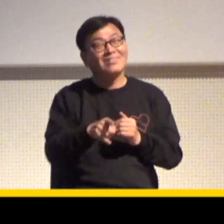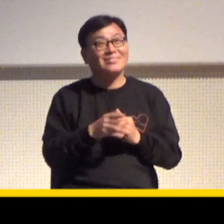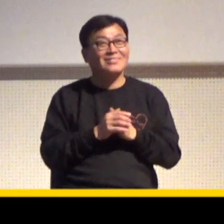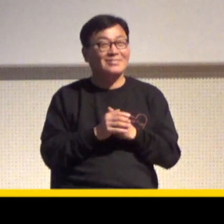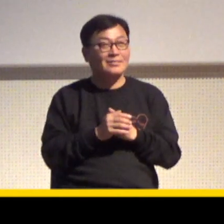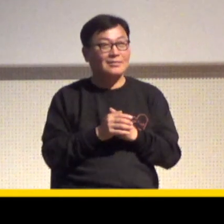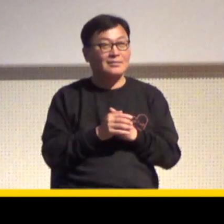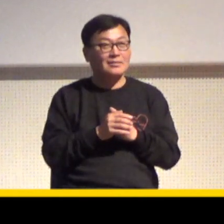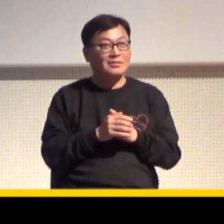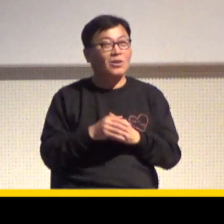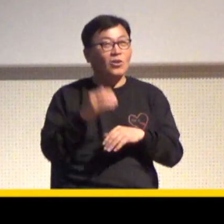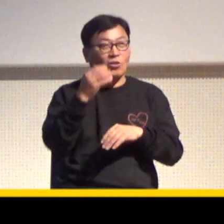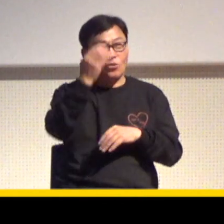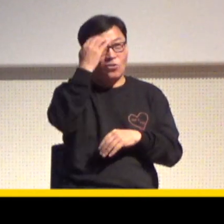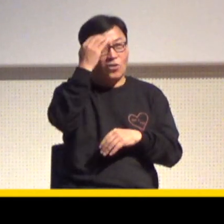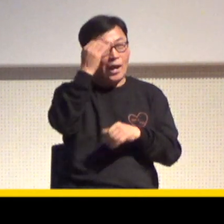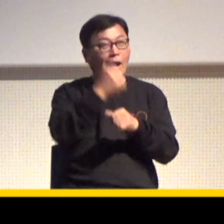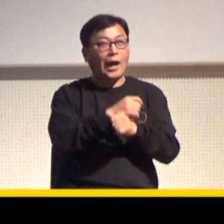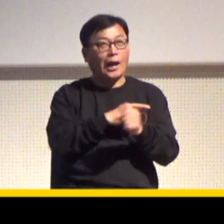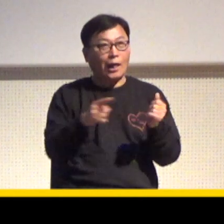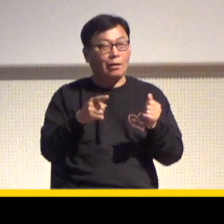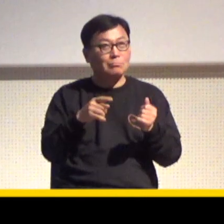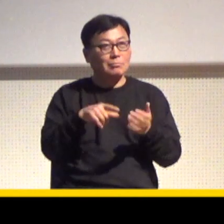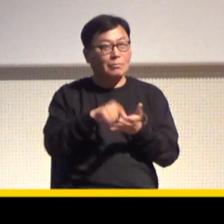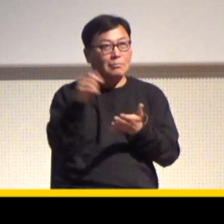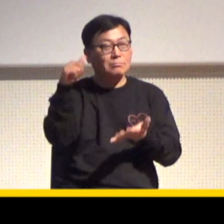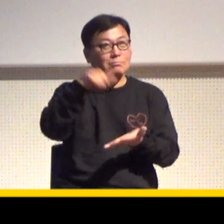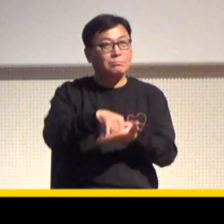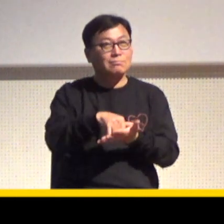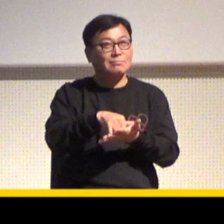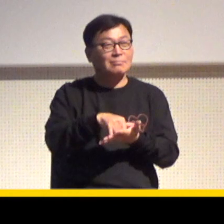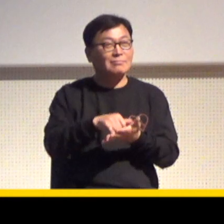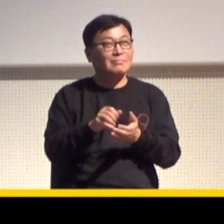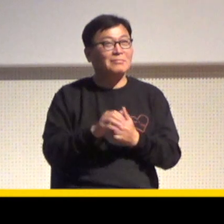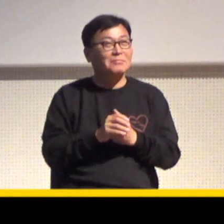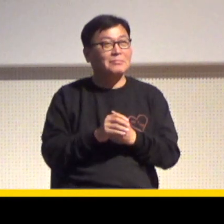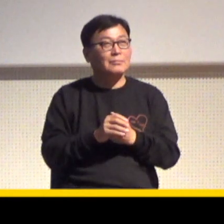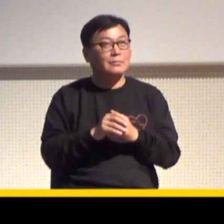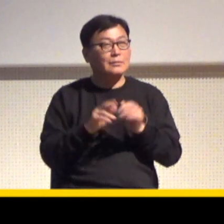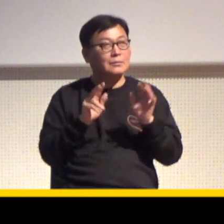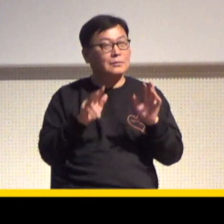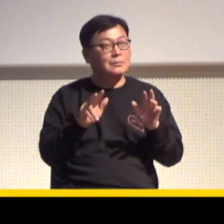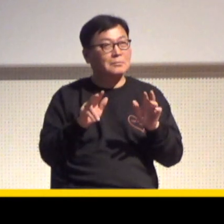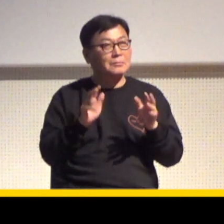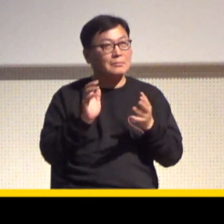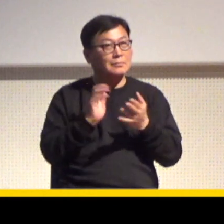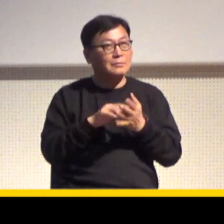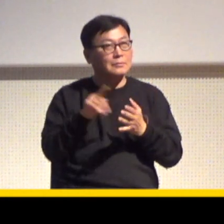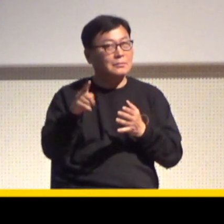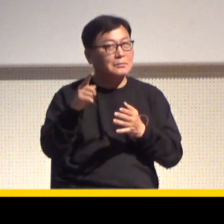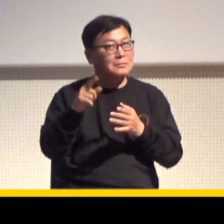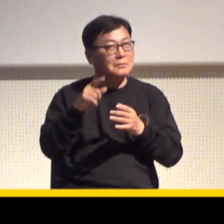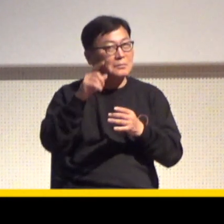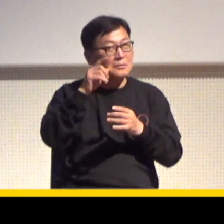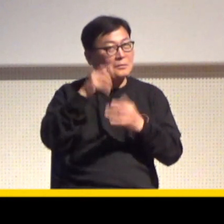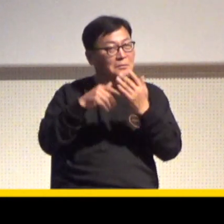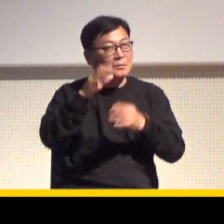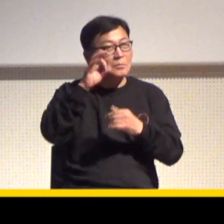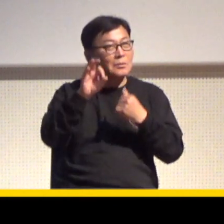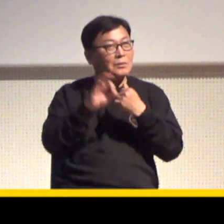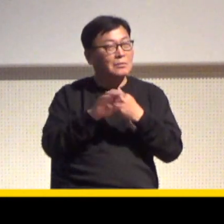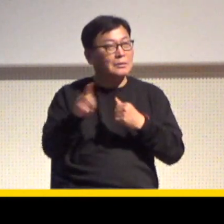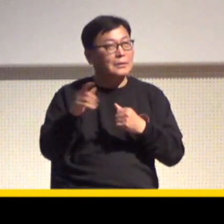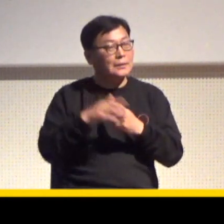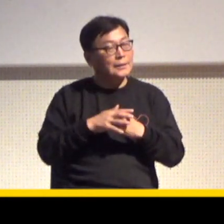고생해라고 네, 네 고생해라 하고 네네. 그냥 끊어버리는 거예요. 아. 그래서 저 지금도 아직도 저것만 보면 네. 저